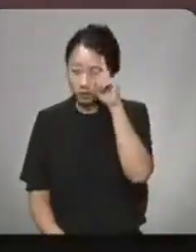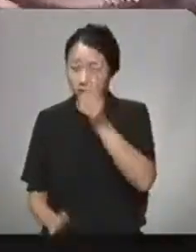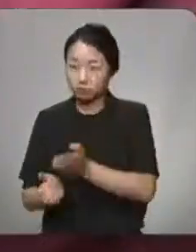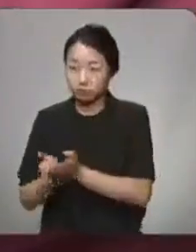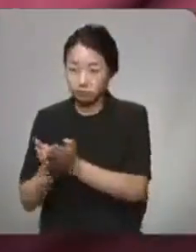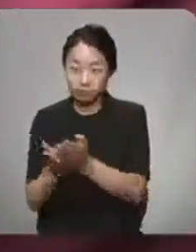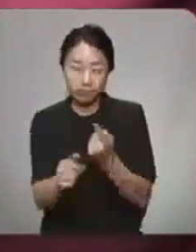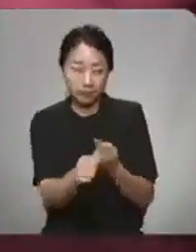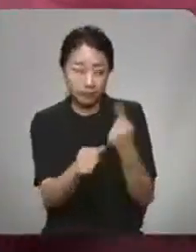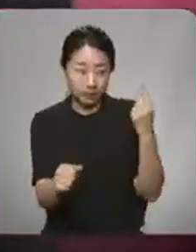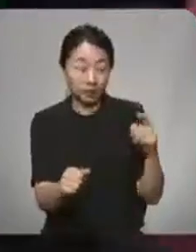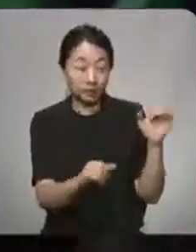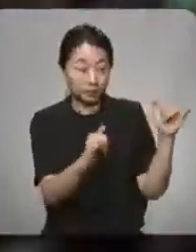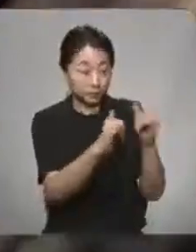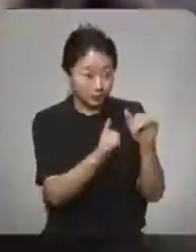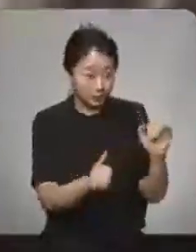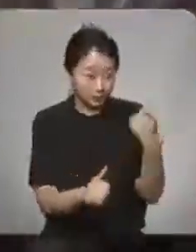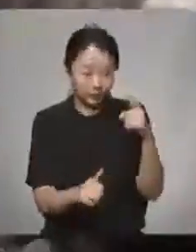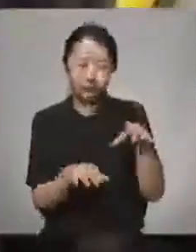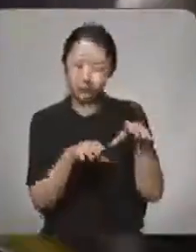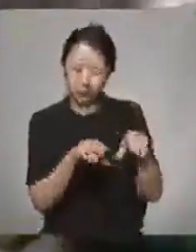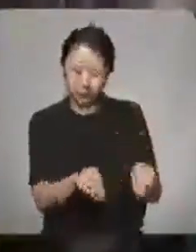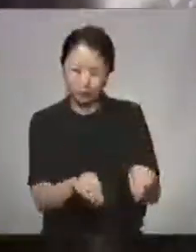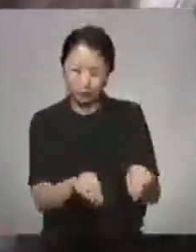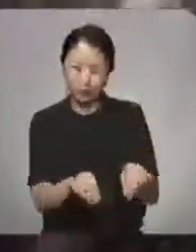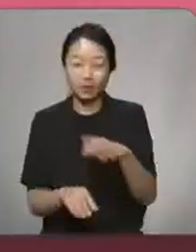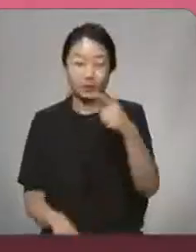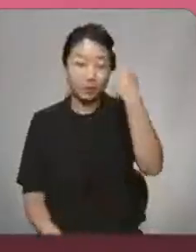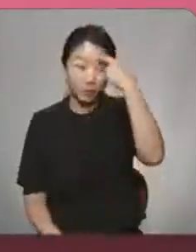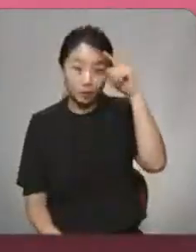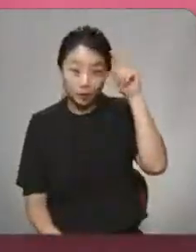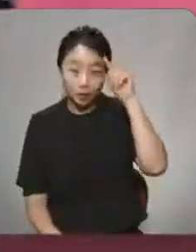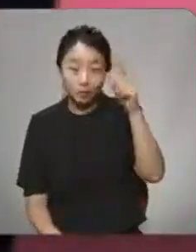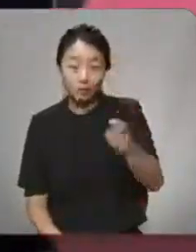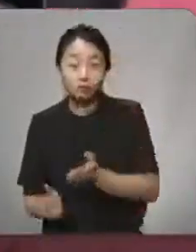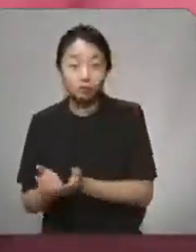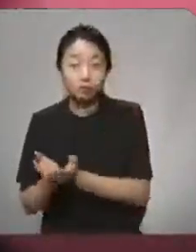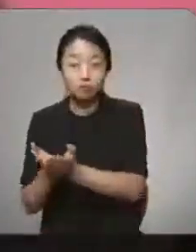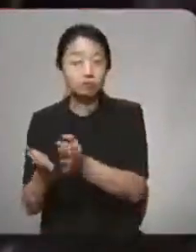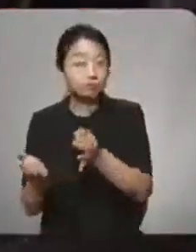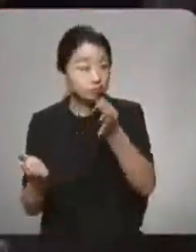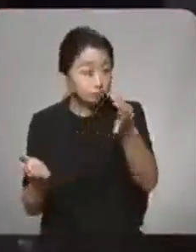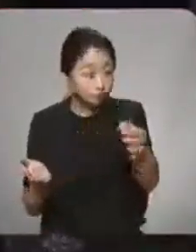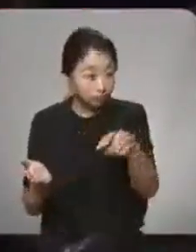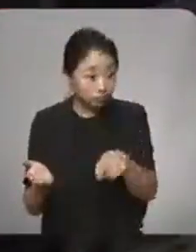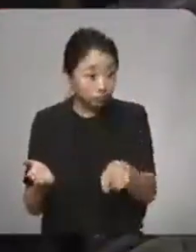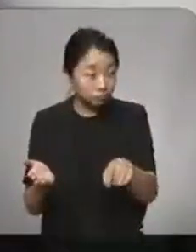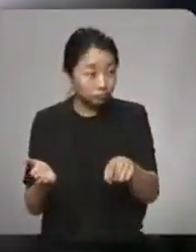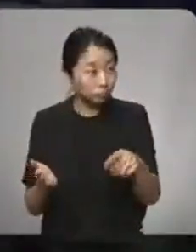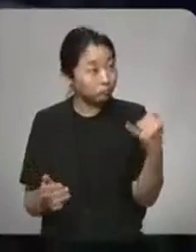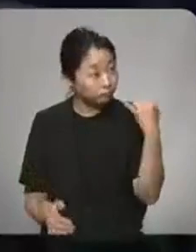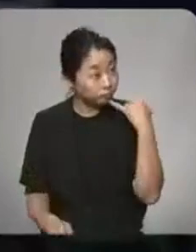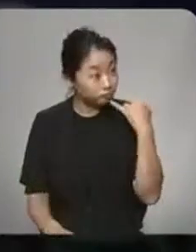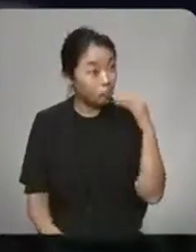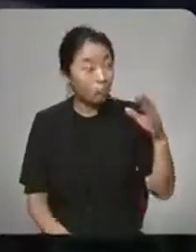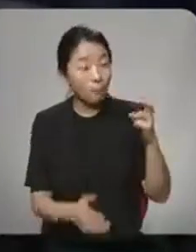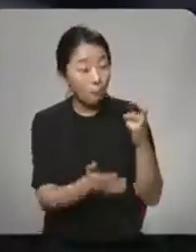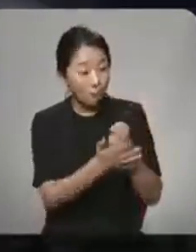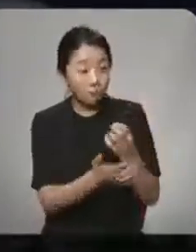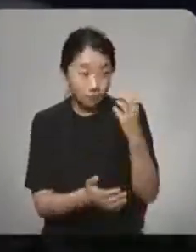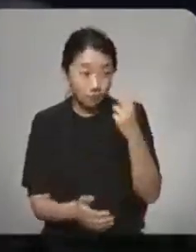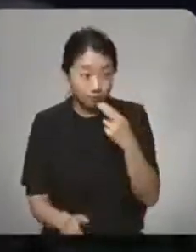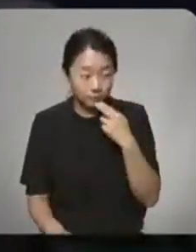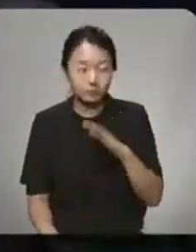탓에 지난해 중단됐습니다. 하지만 러시아 측에 내는 입어료가 금융제재 대상이 아니라는 유권 해석으로 올해는